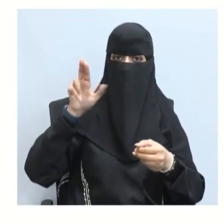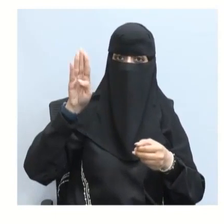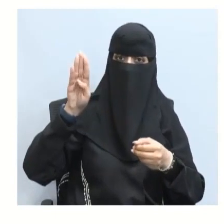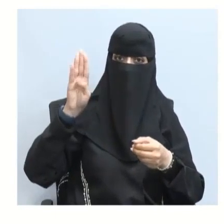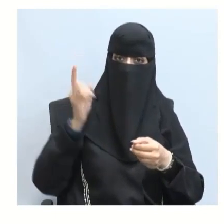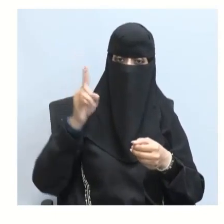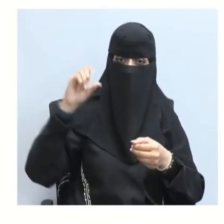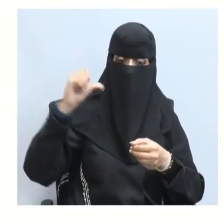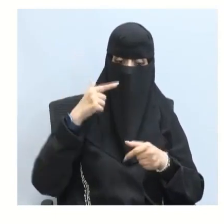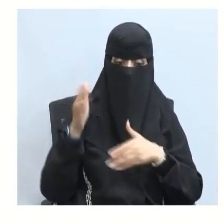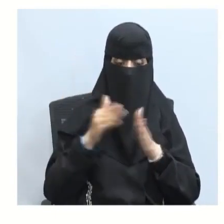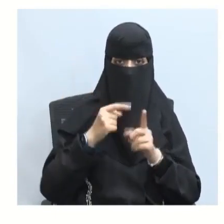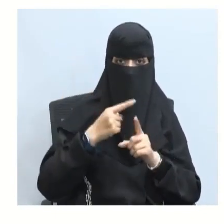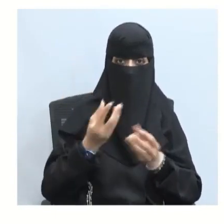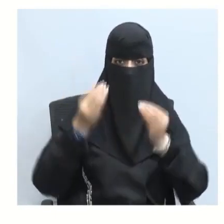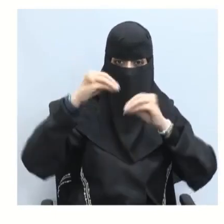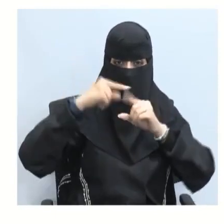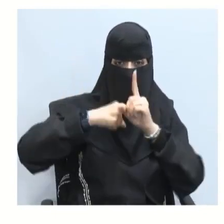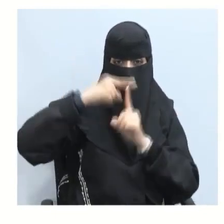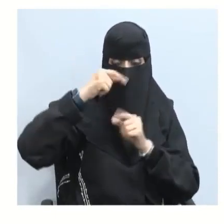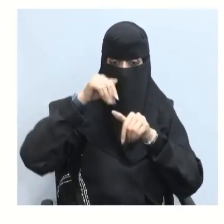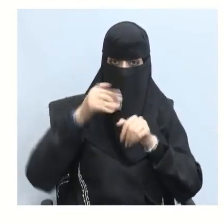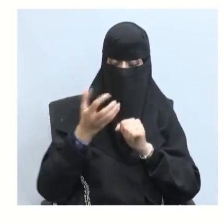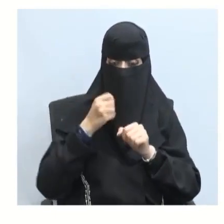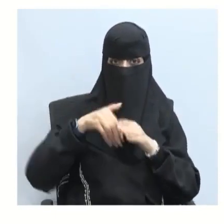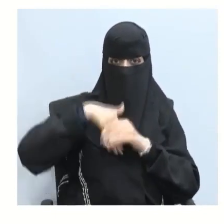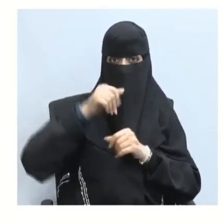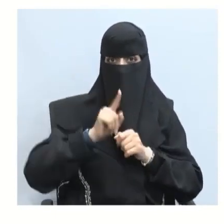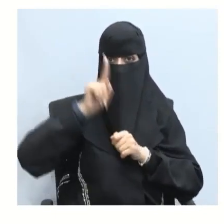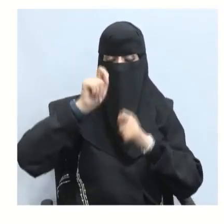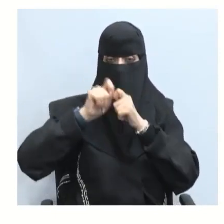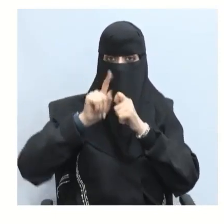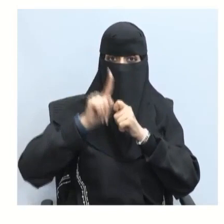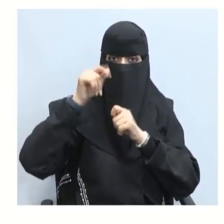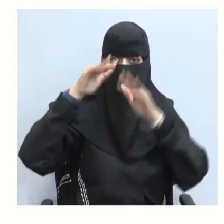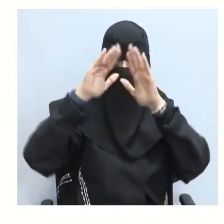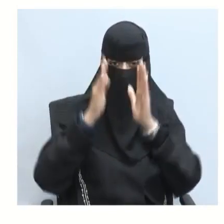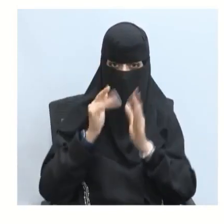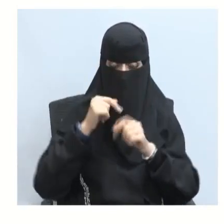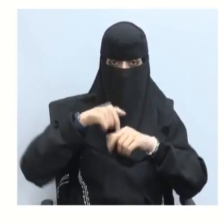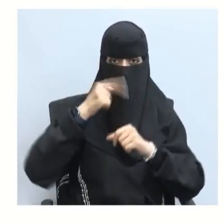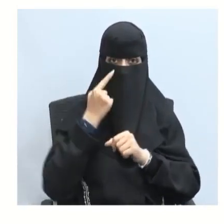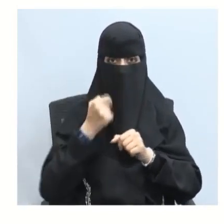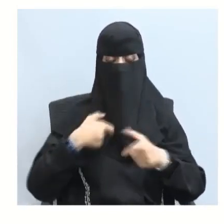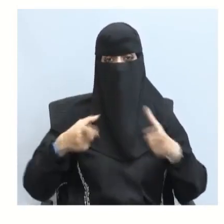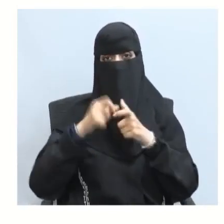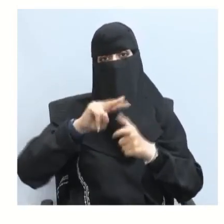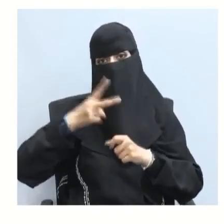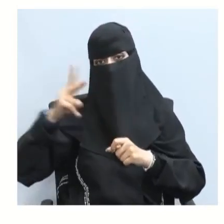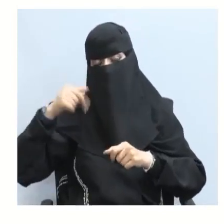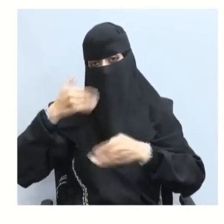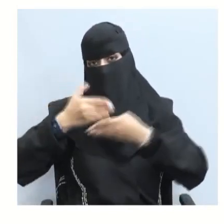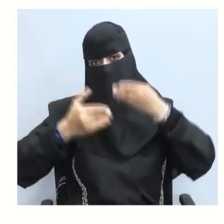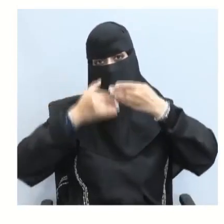في باطن الارض لاحظ معي هذه الصوره خلق الله تعالى اجسام المخلوقات الحيه من مجموعه مختلفه من